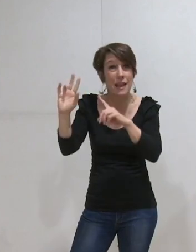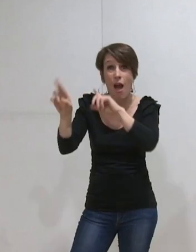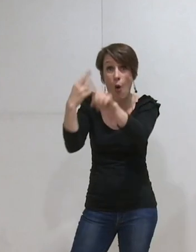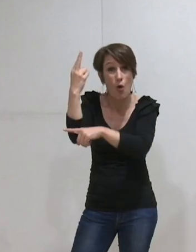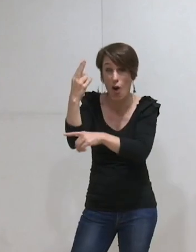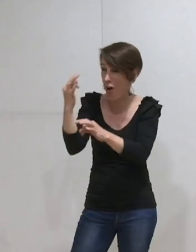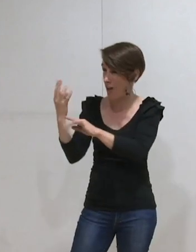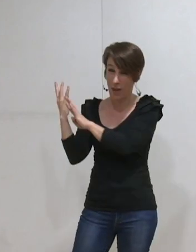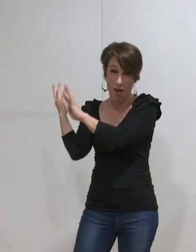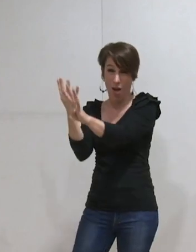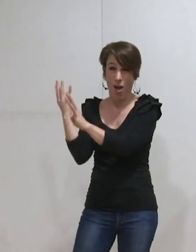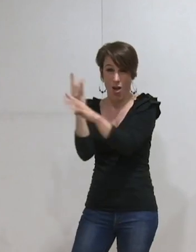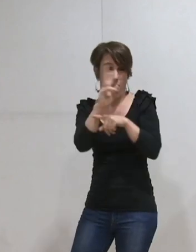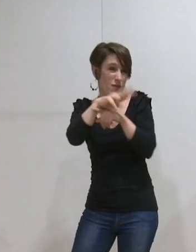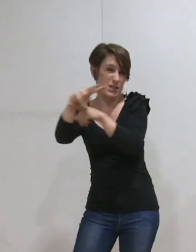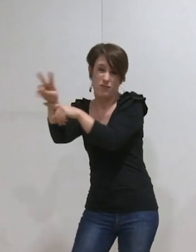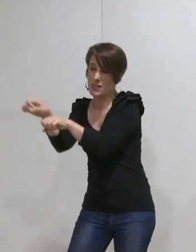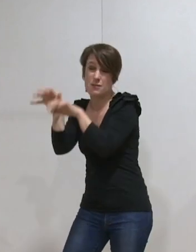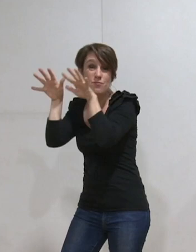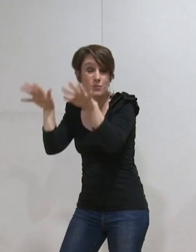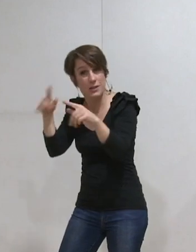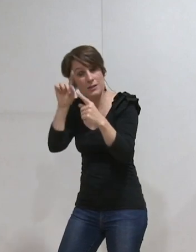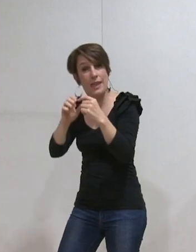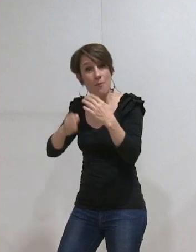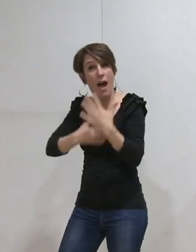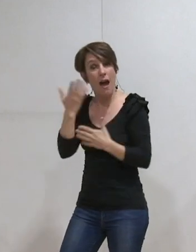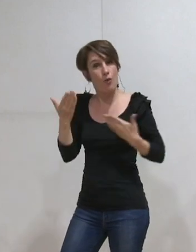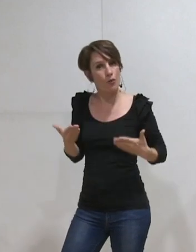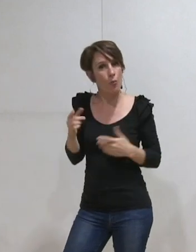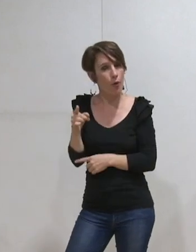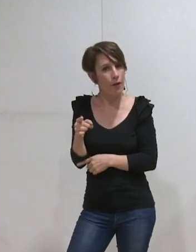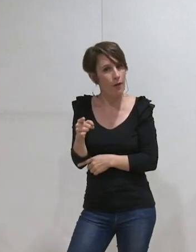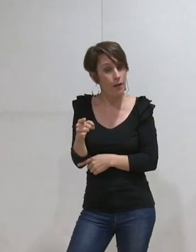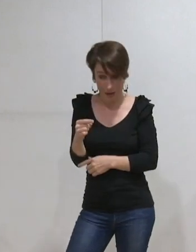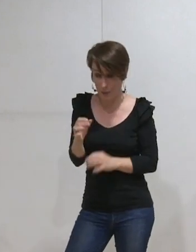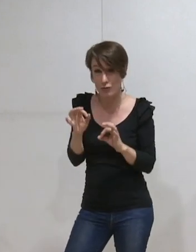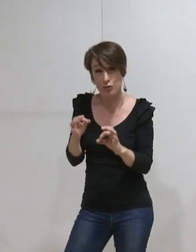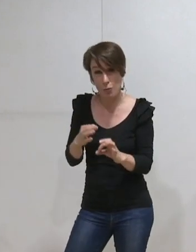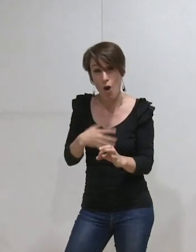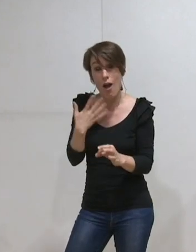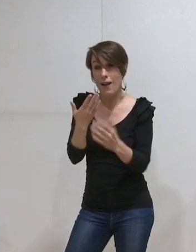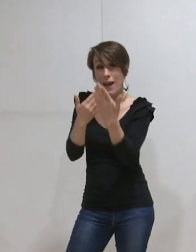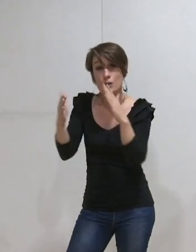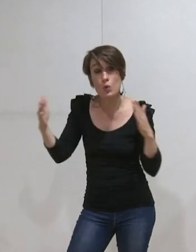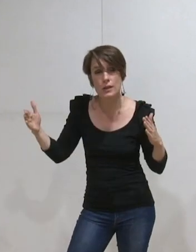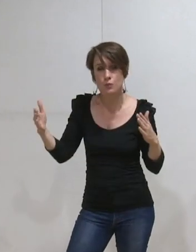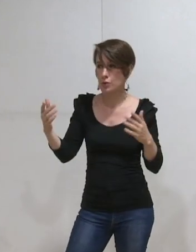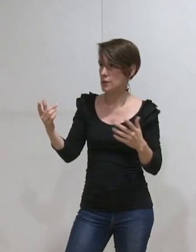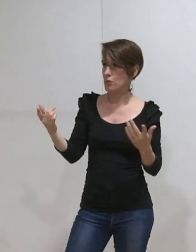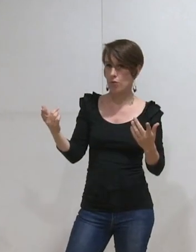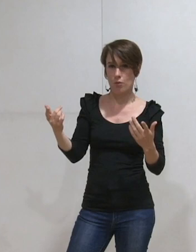exposition d'art contemporain ces exposition participe au commerce à la vie du